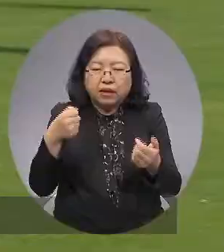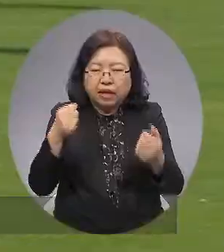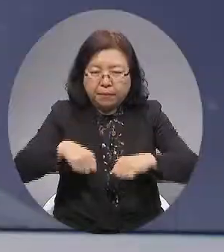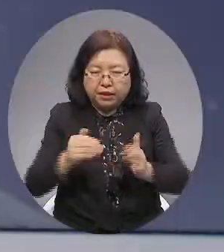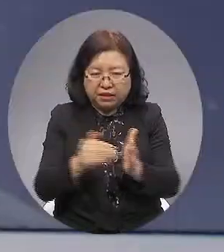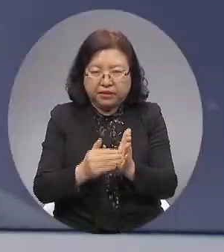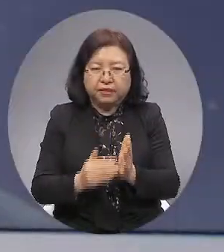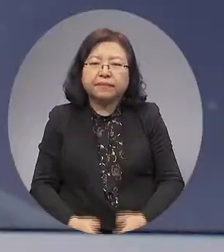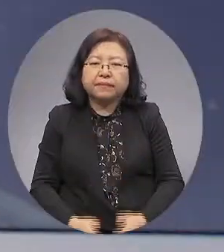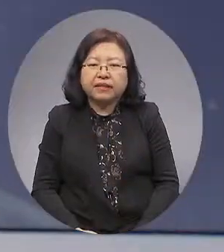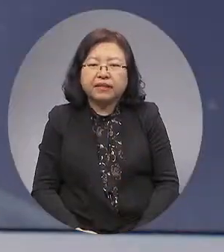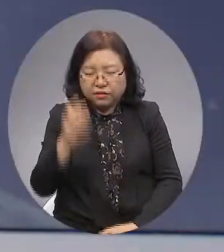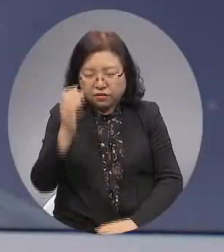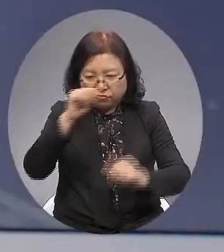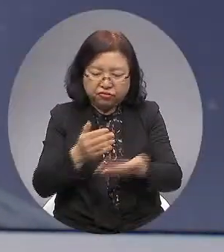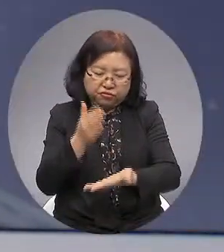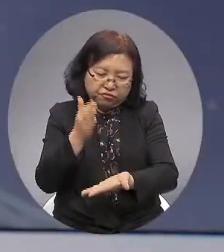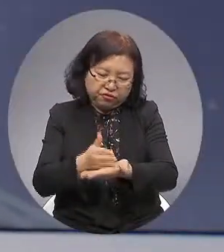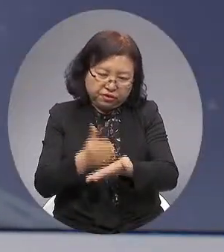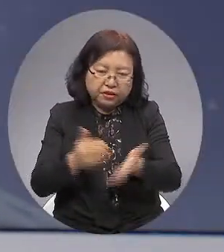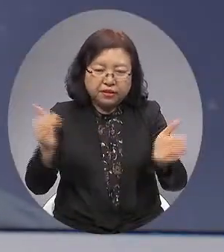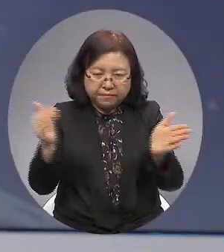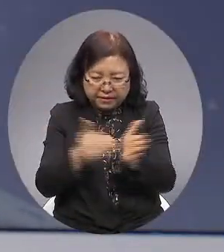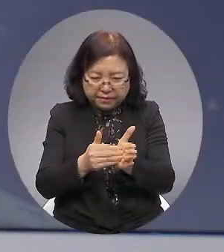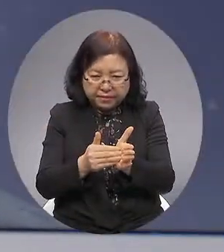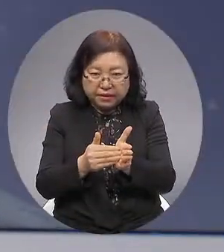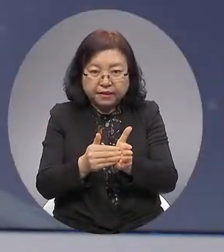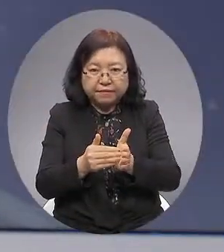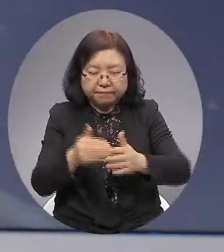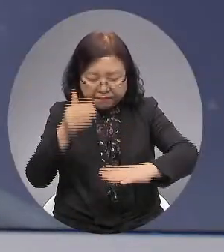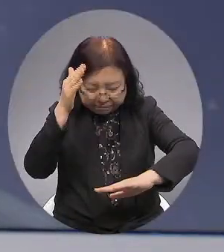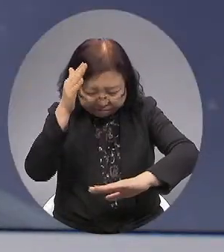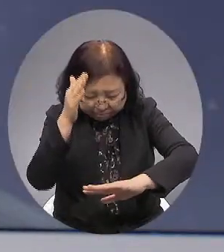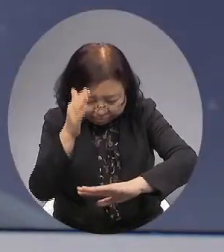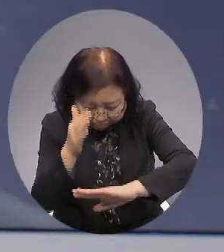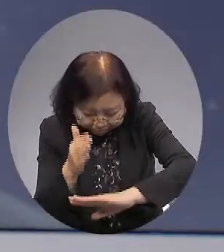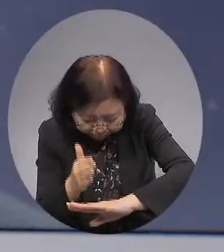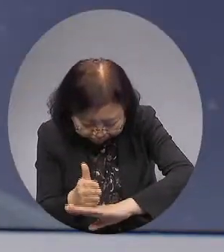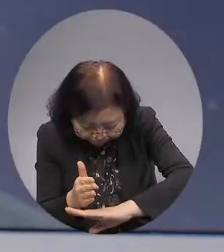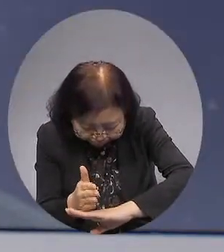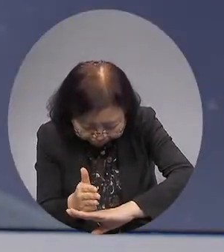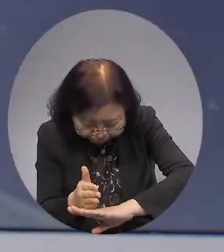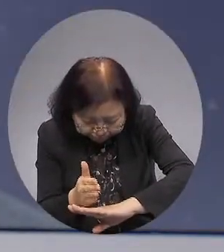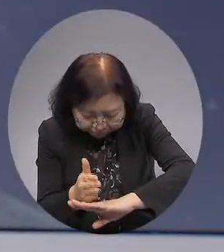충북 소식 마칩니다. 시청해주신 여러분 고맙습니다.